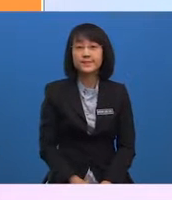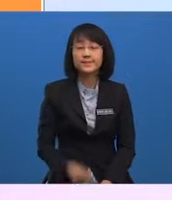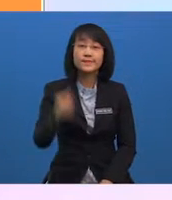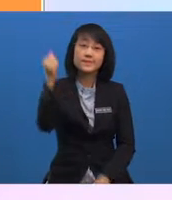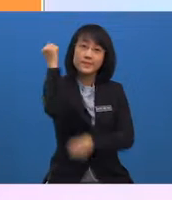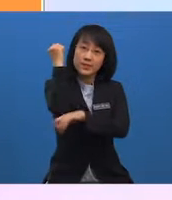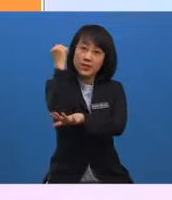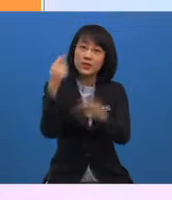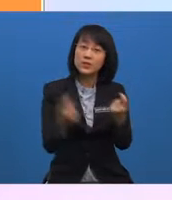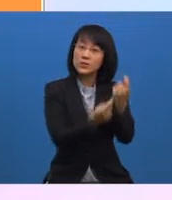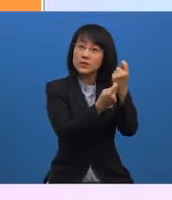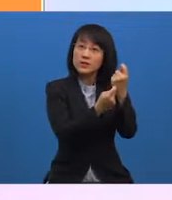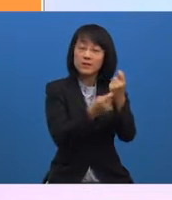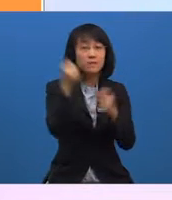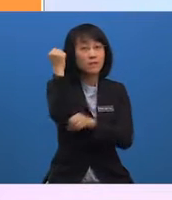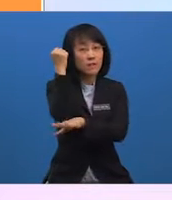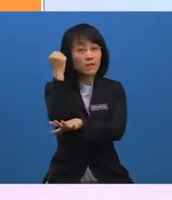tunjang, akar serabut.